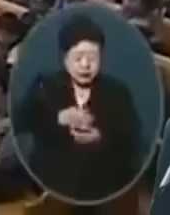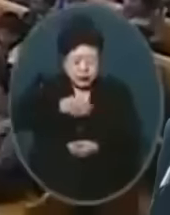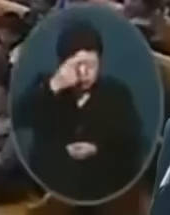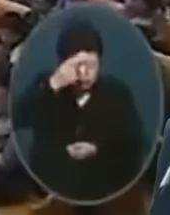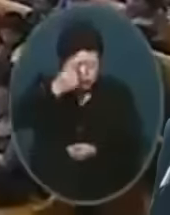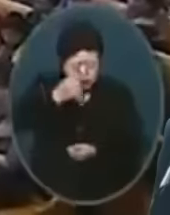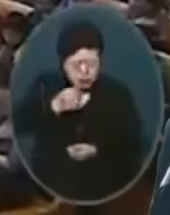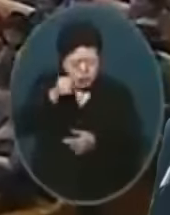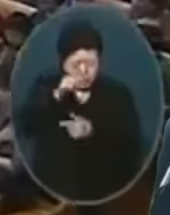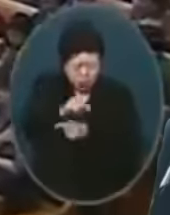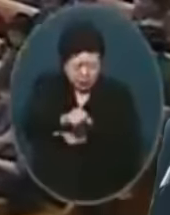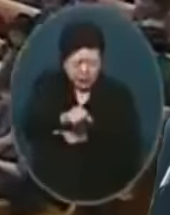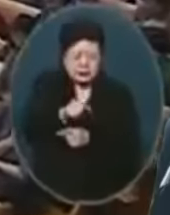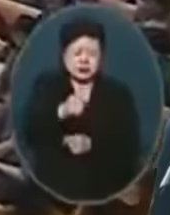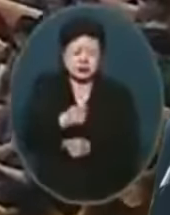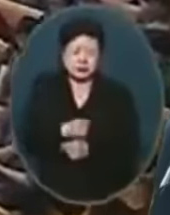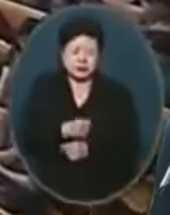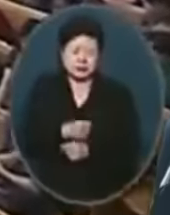꿈을 허락하시고